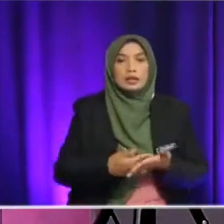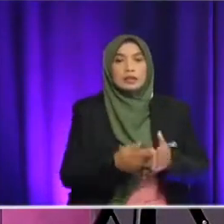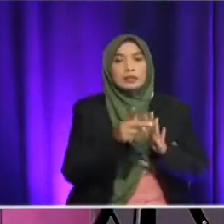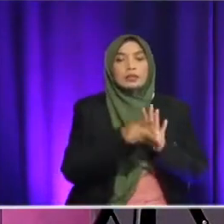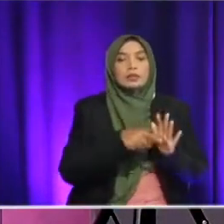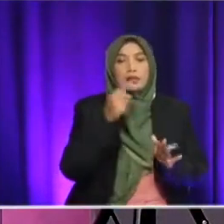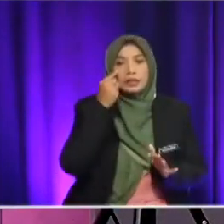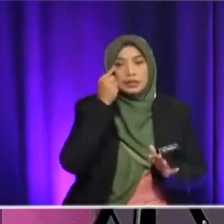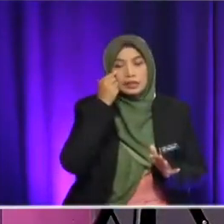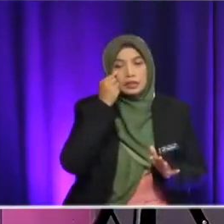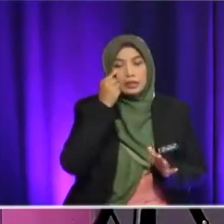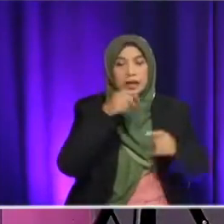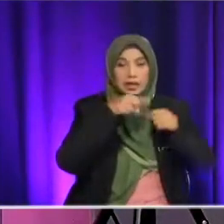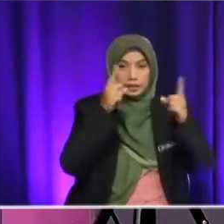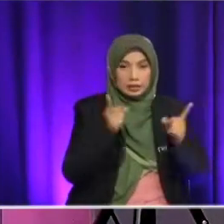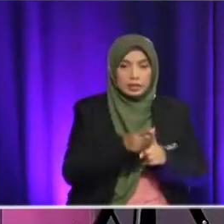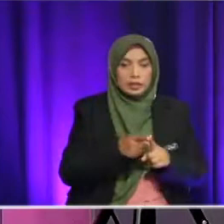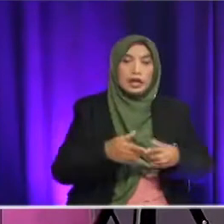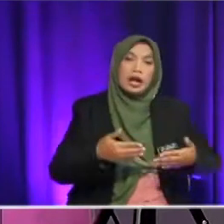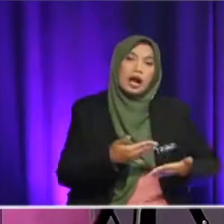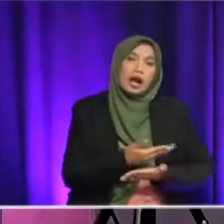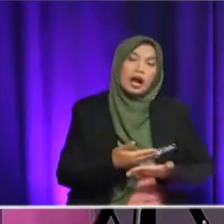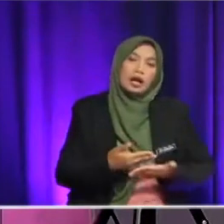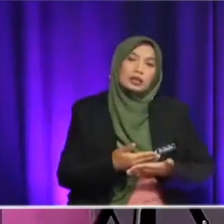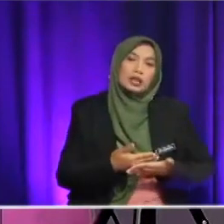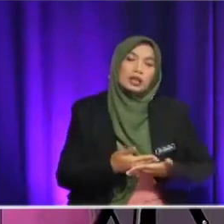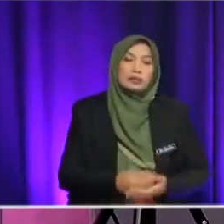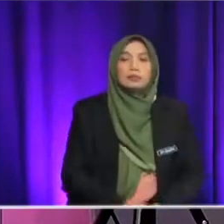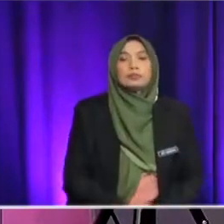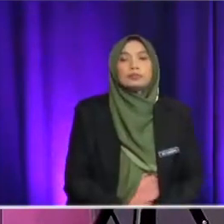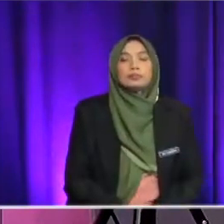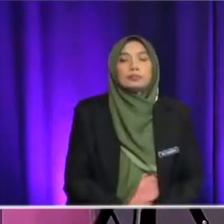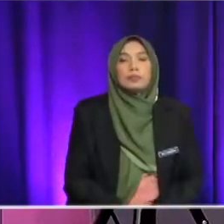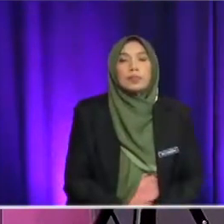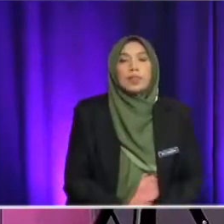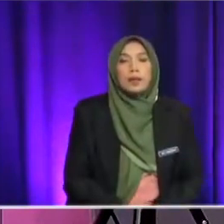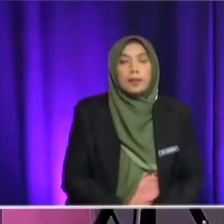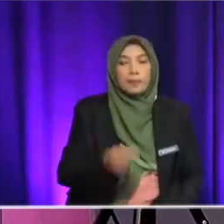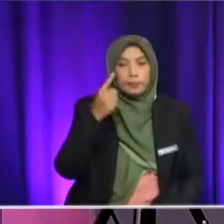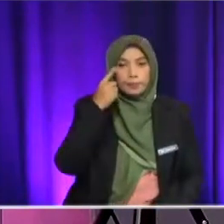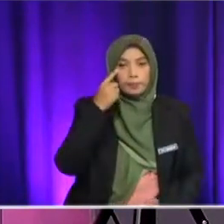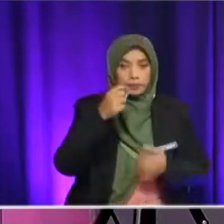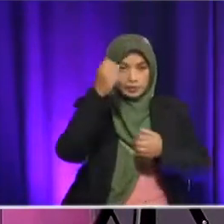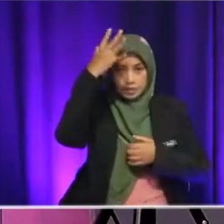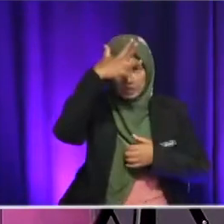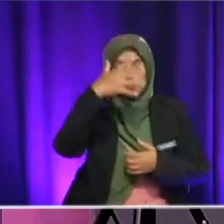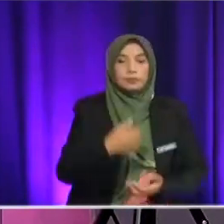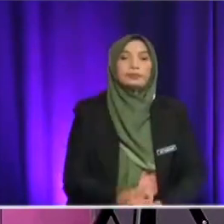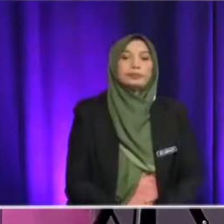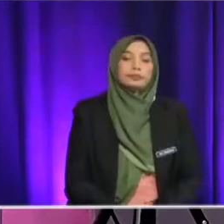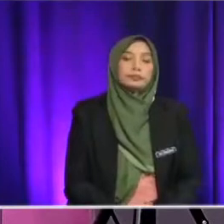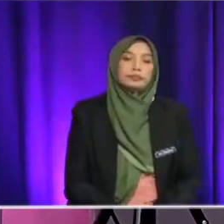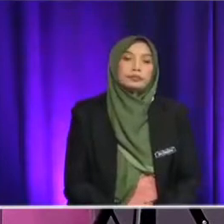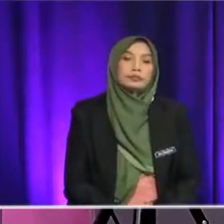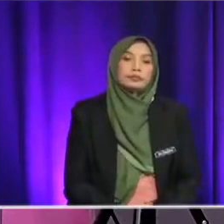cahaya mata. Jadi kalau nak dapatkan karangan cemerlang, jangan ulang perkataan yang sama. Jadi kalau di situ, kalau